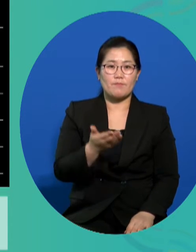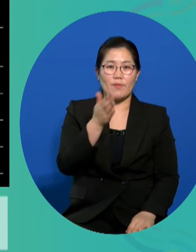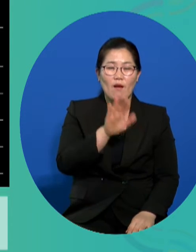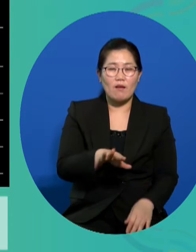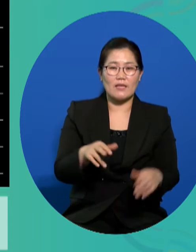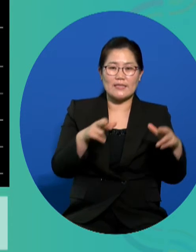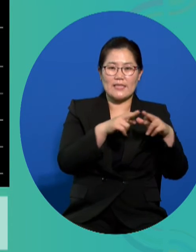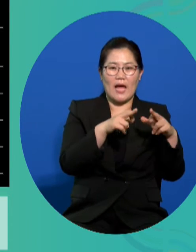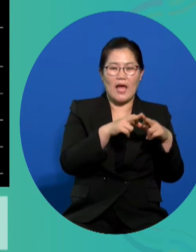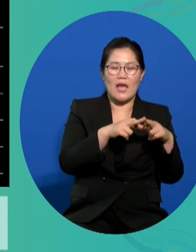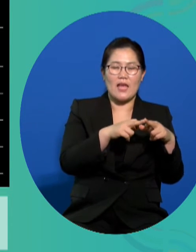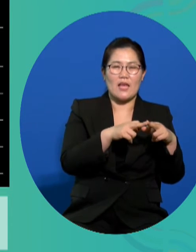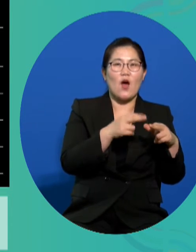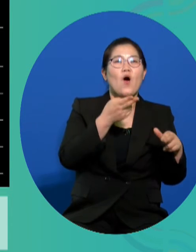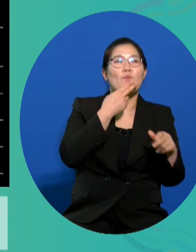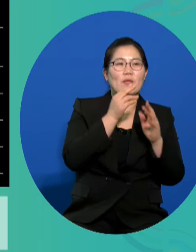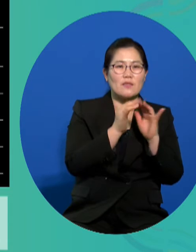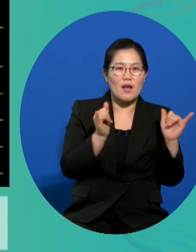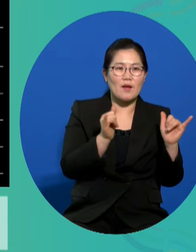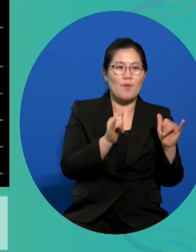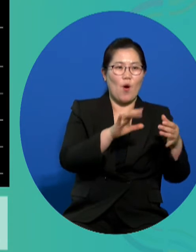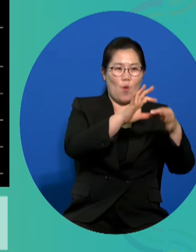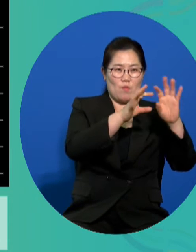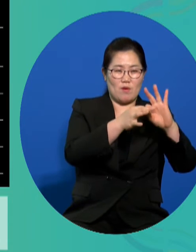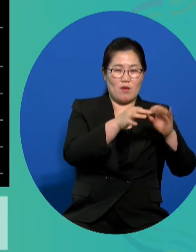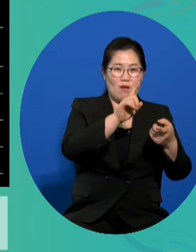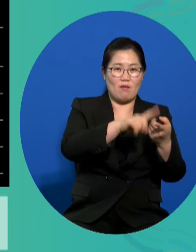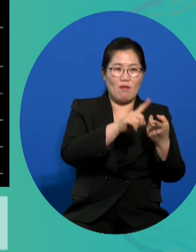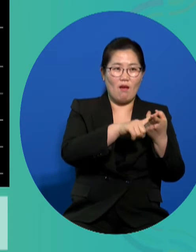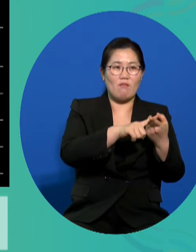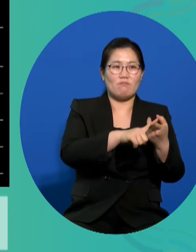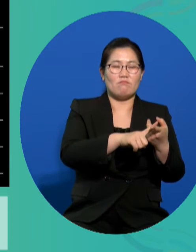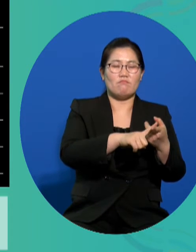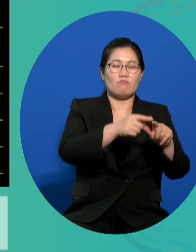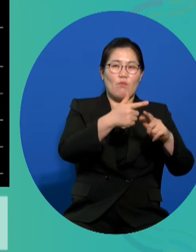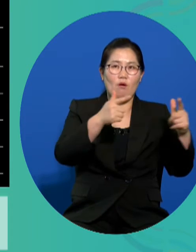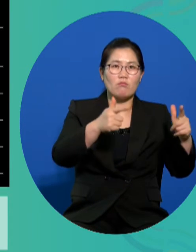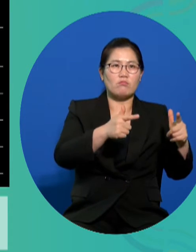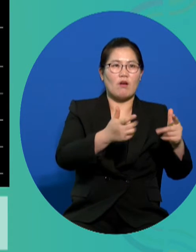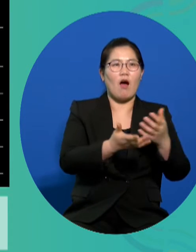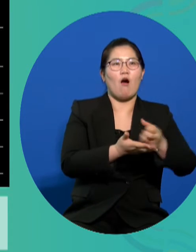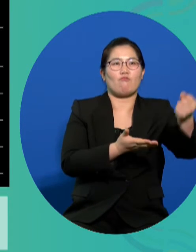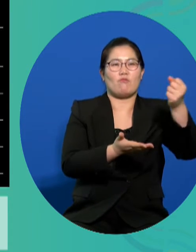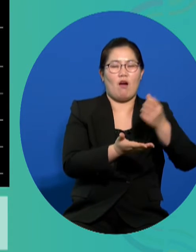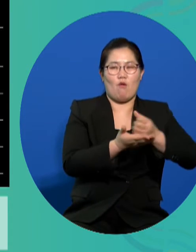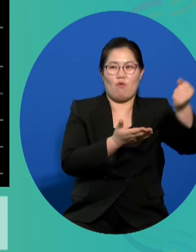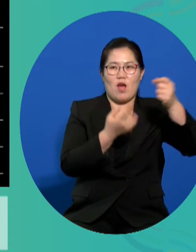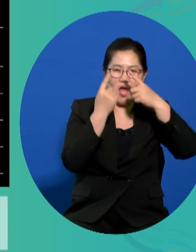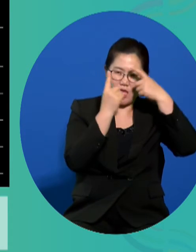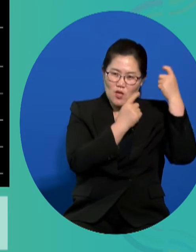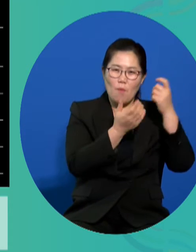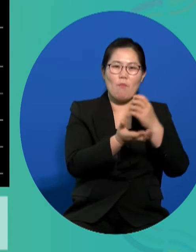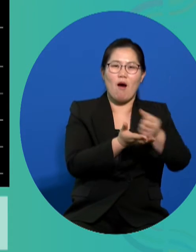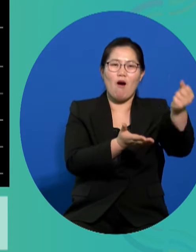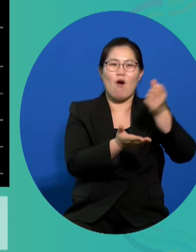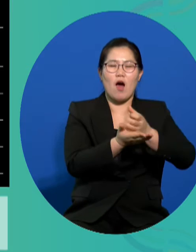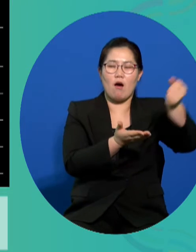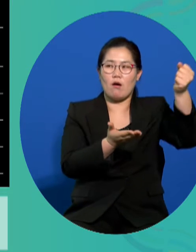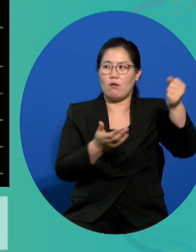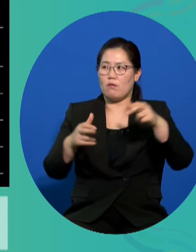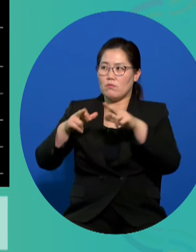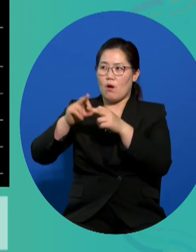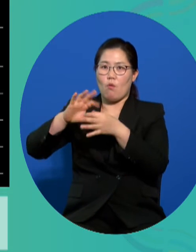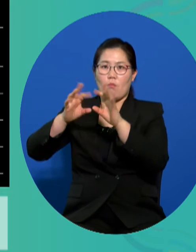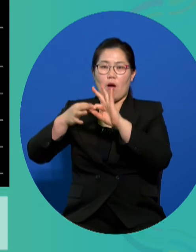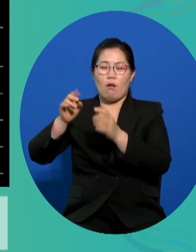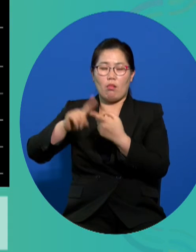비장애인 올림픽 쪽의 유산만 많이 챙기는 경향도 있는 것 같아요, 사실. 오히려 이쪽 패럴림픽